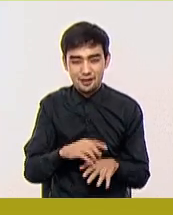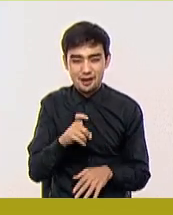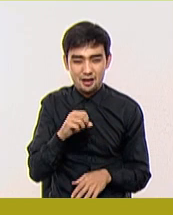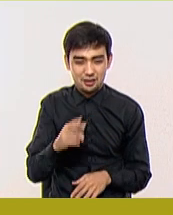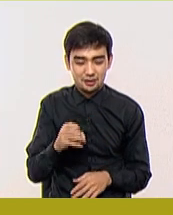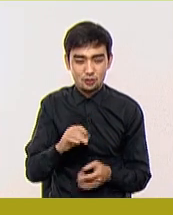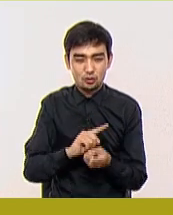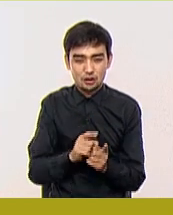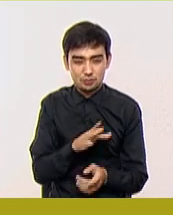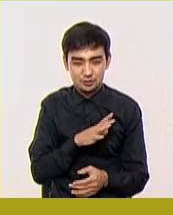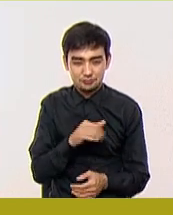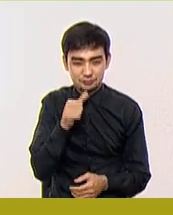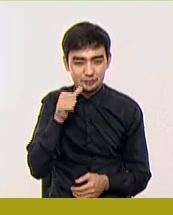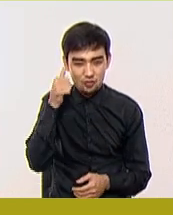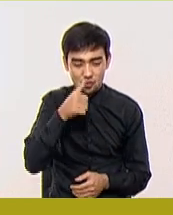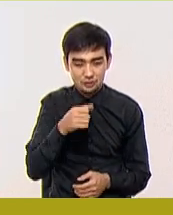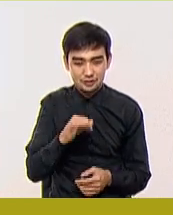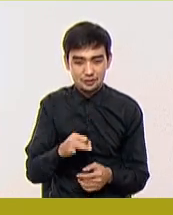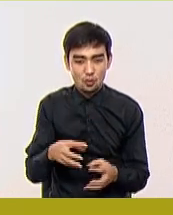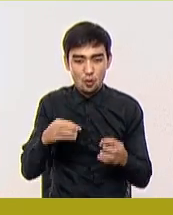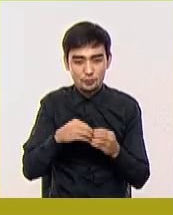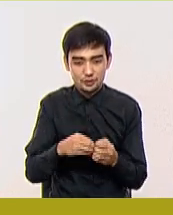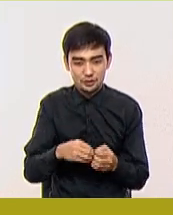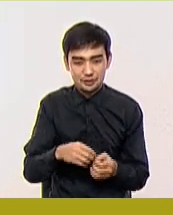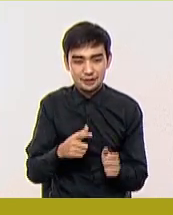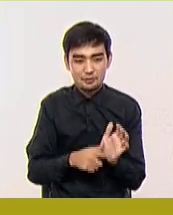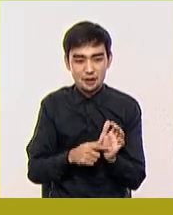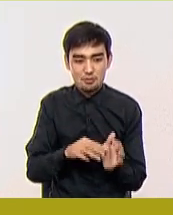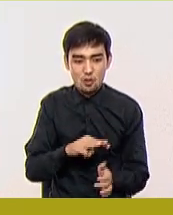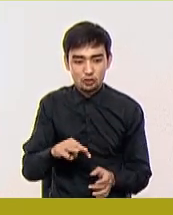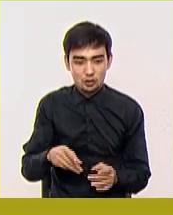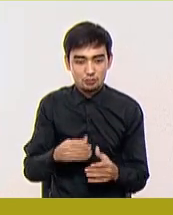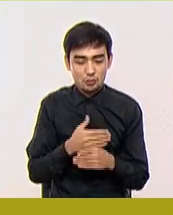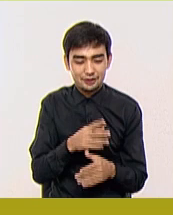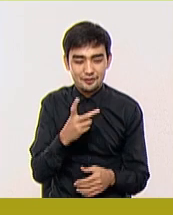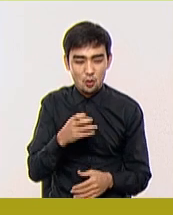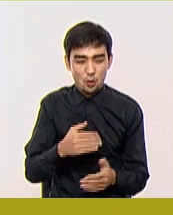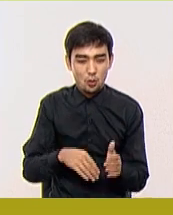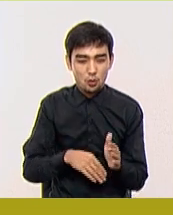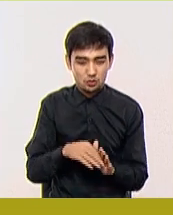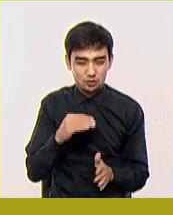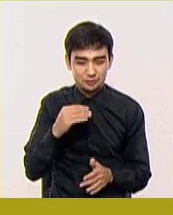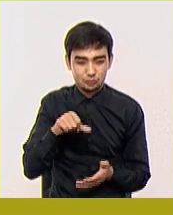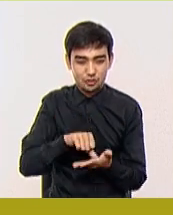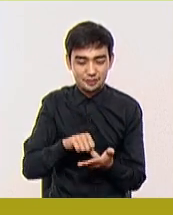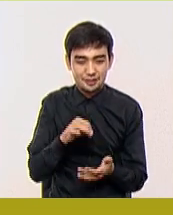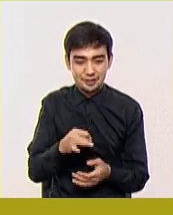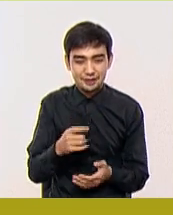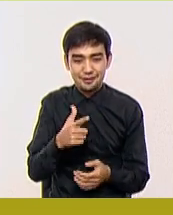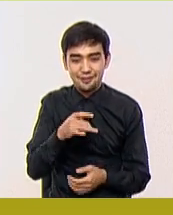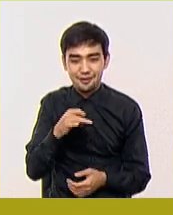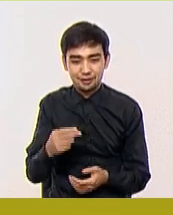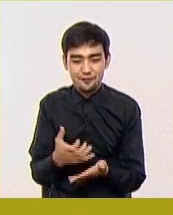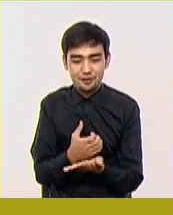итоги «Узгерес» за прошедший год. Общий бюджет проекта – 70 миллионов тенге, 200 лучших участников стали обладателями грантов